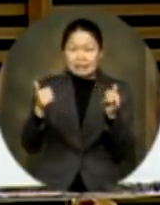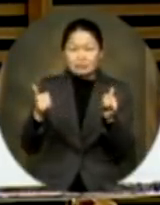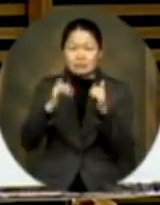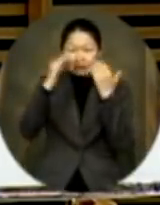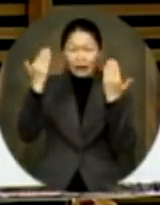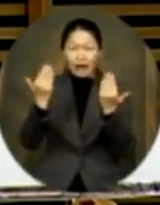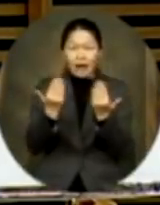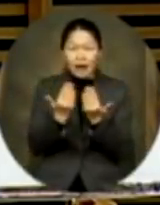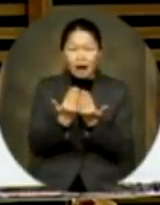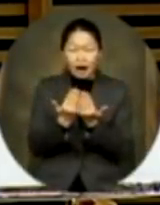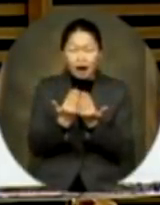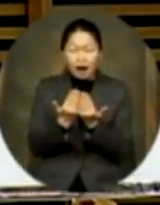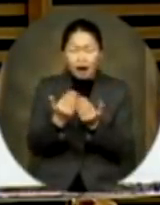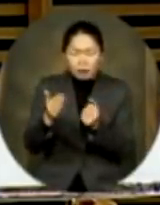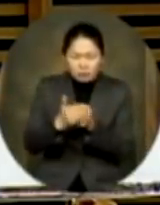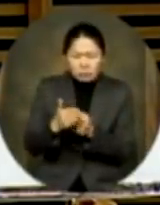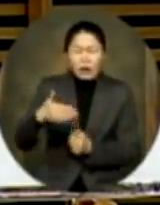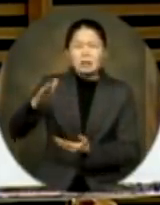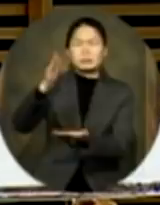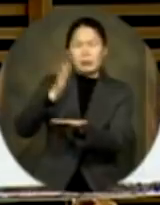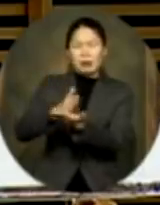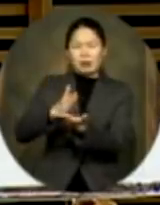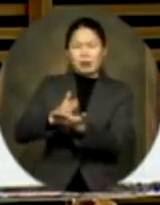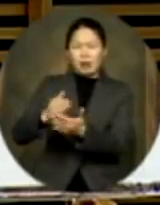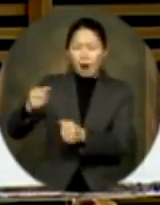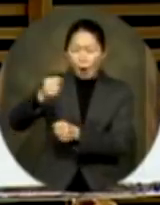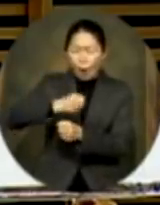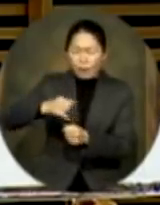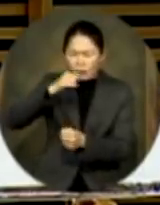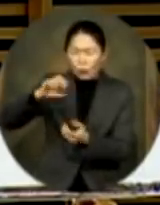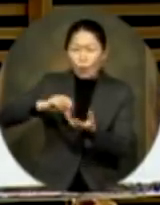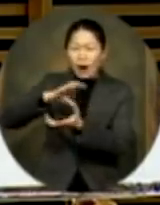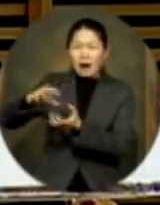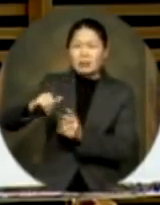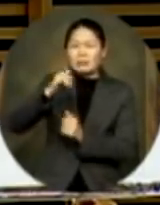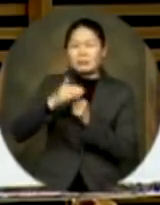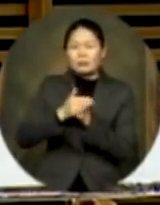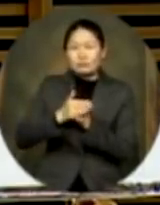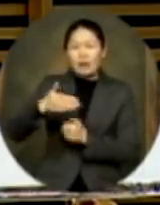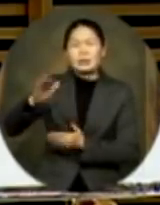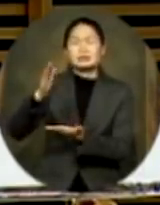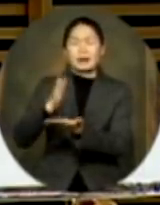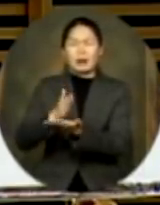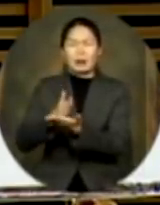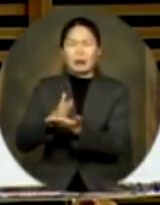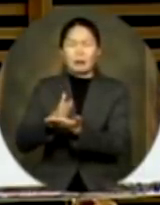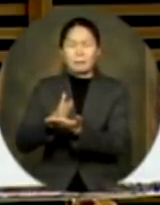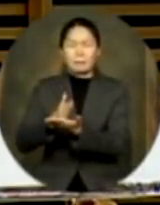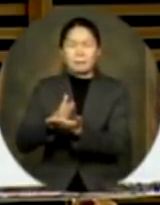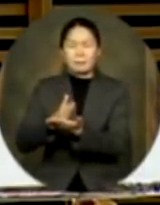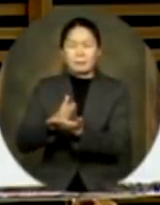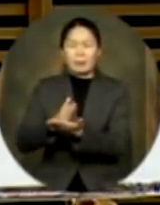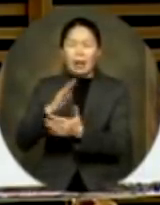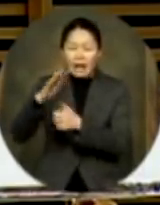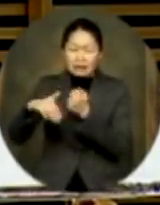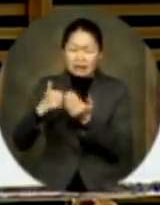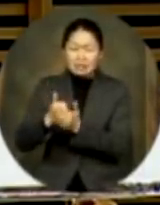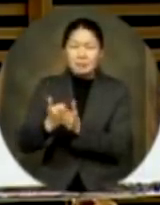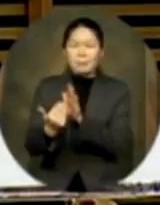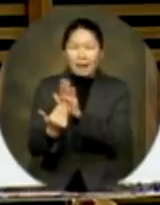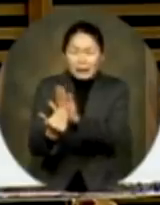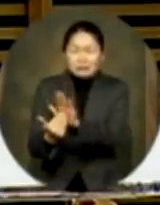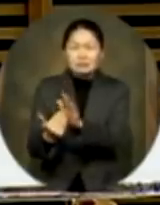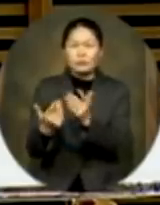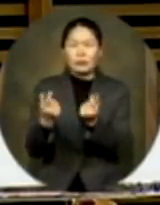그래서 가지 말라는 거예요 결박 있고 환란이 있으니까 예루살렘의 가지 마세요 하나님이 맞으시는